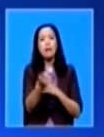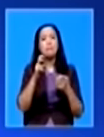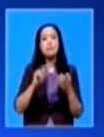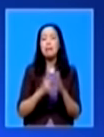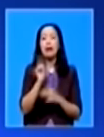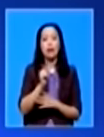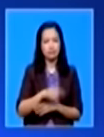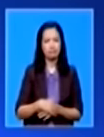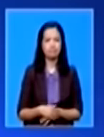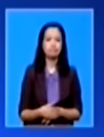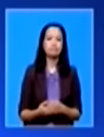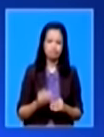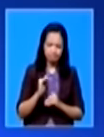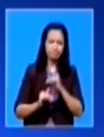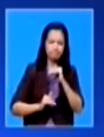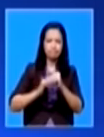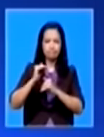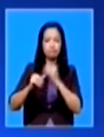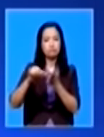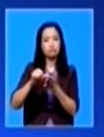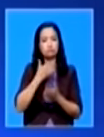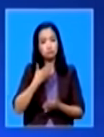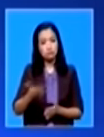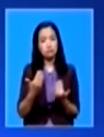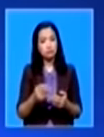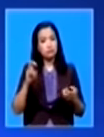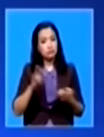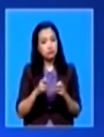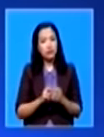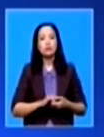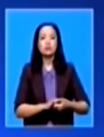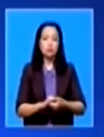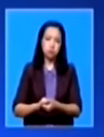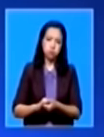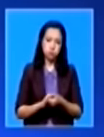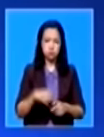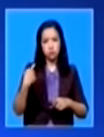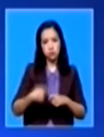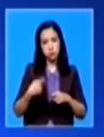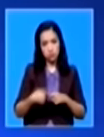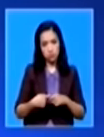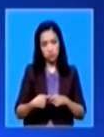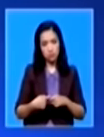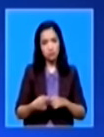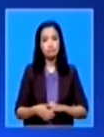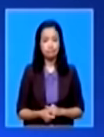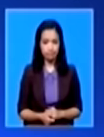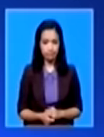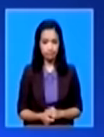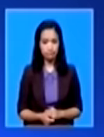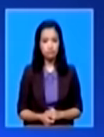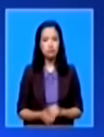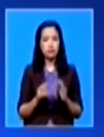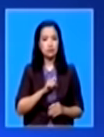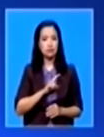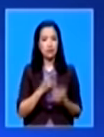หลังสี่เดือนมาแล้วเราก็พัฒนาแก้ไขไปตลอดนะคราวนี้ปัญหาก็คือความร่วมมือมันยากตรงที่ว่าคนมันต่